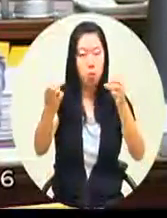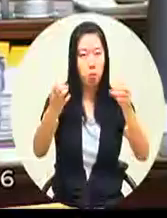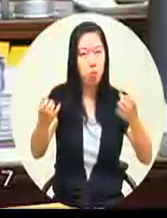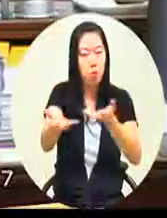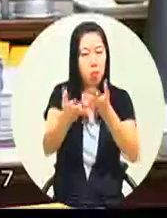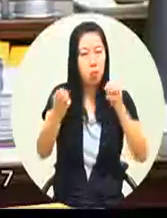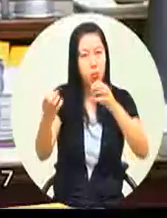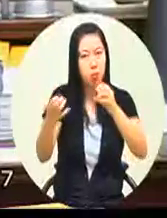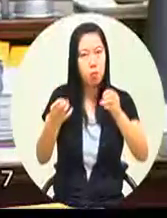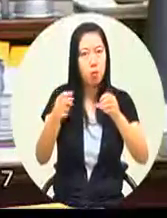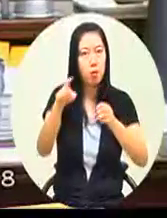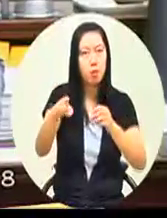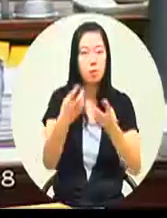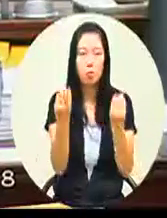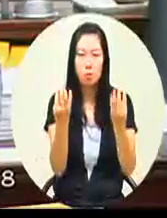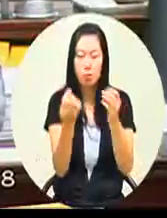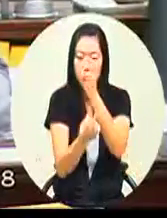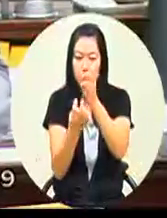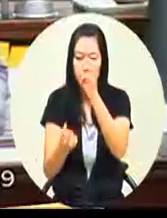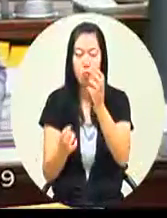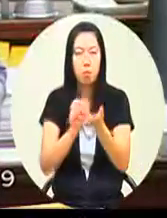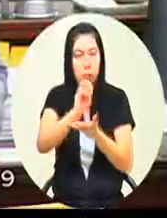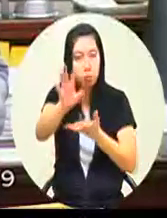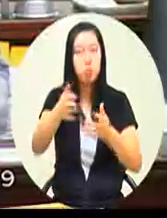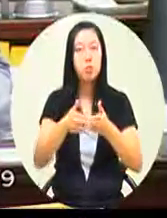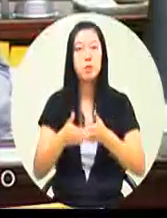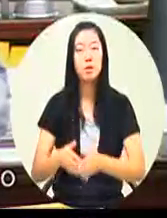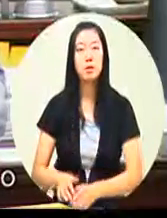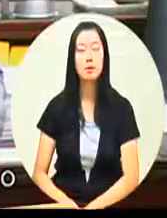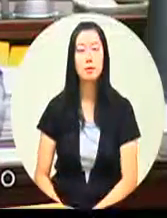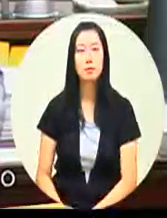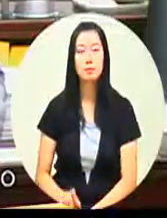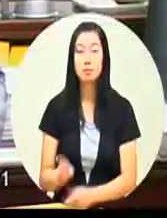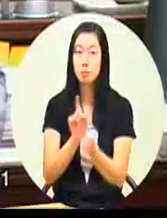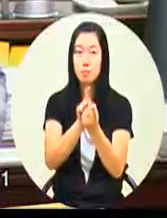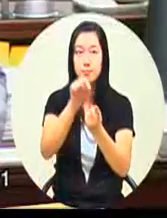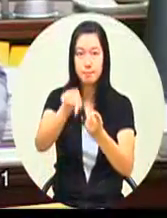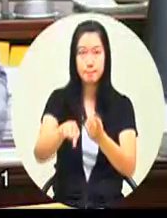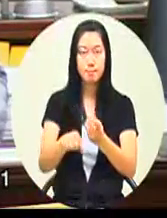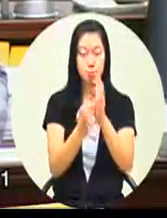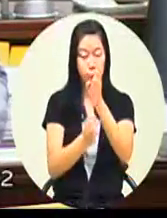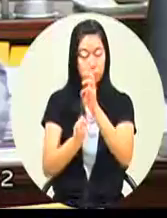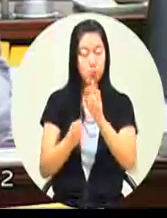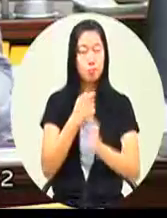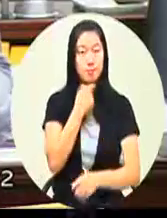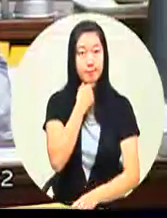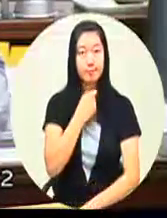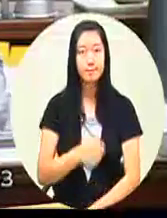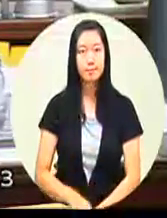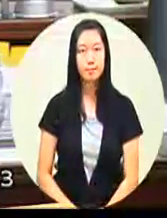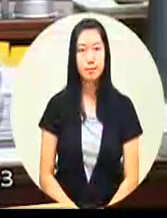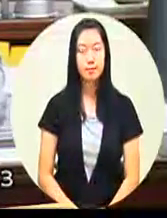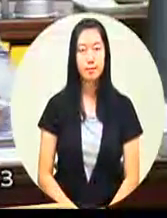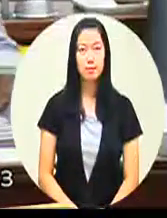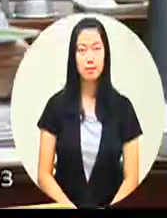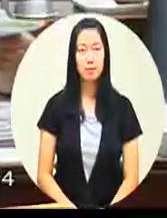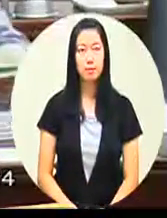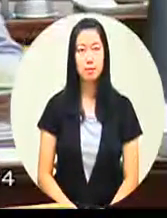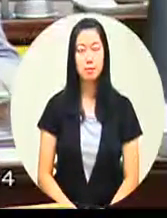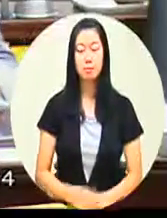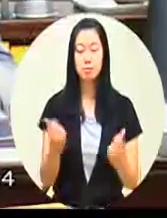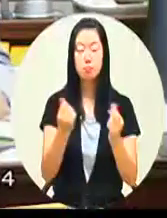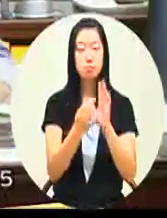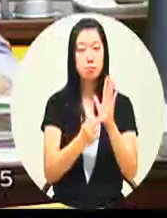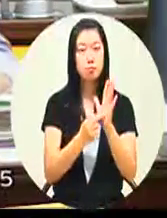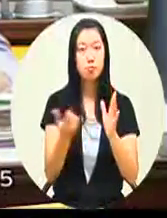的精准的数字。所以，其他农业局也是对这个每个要很精准吼，要用剩的出来嘛吼。比如说愈